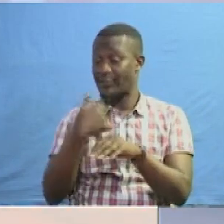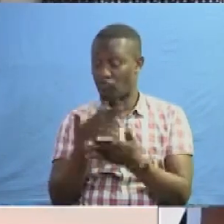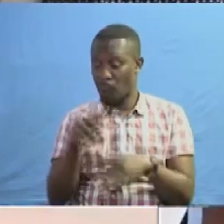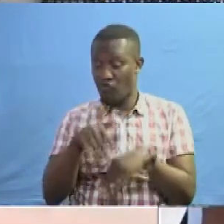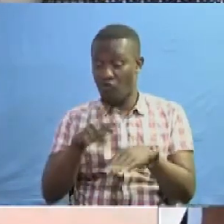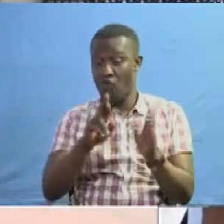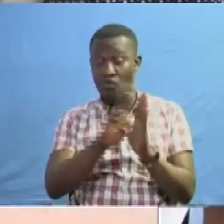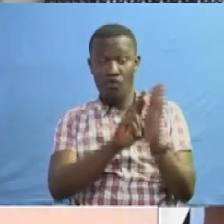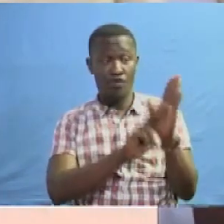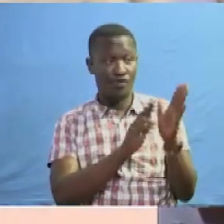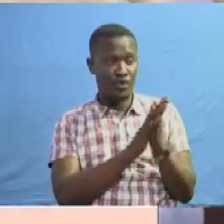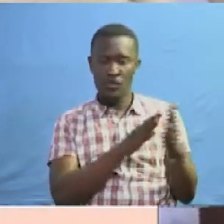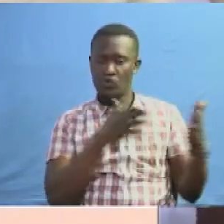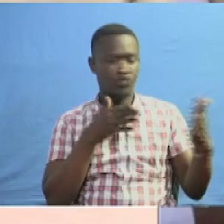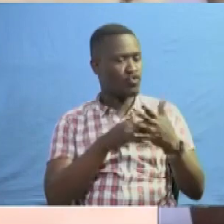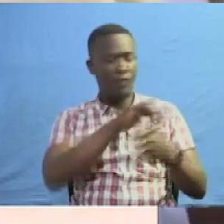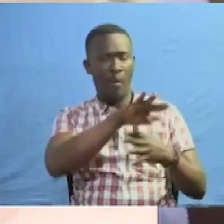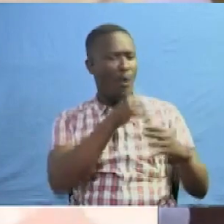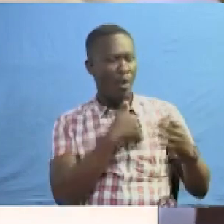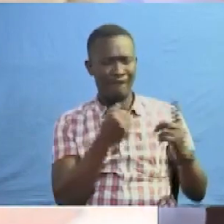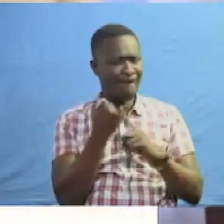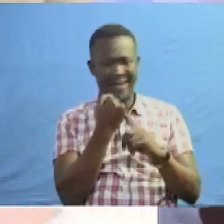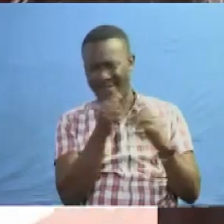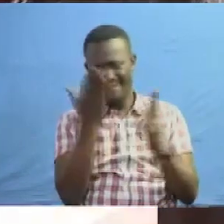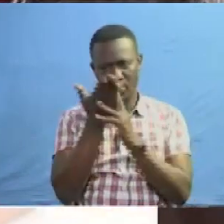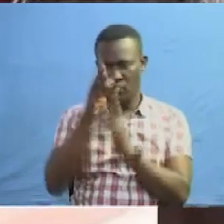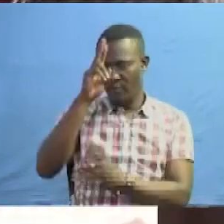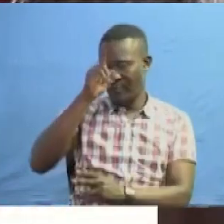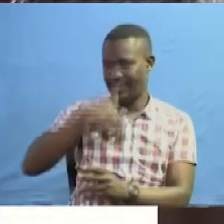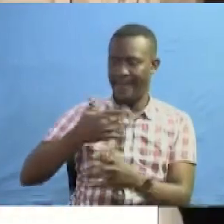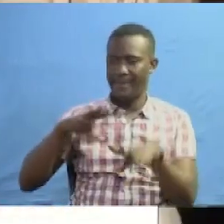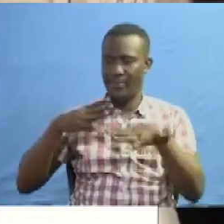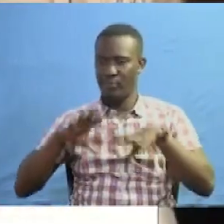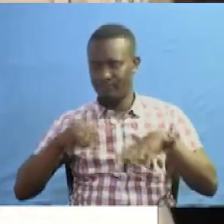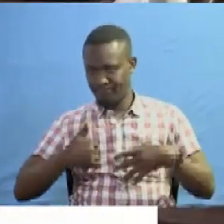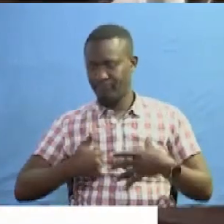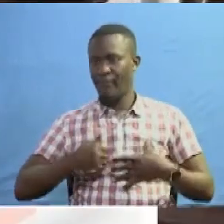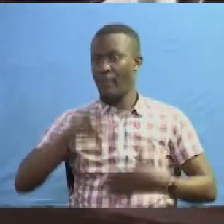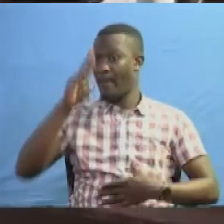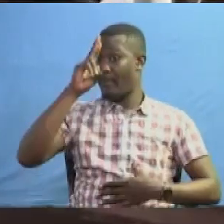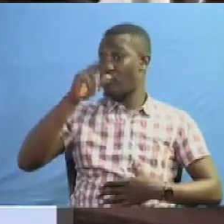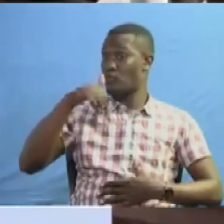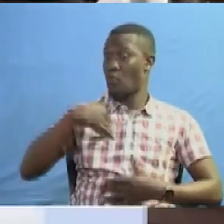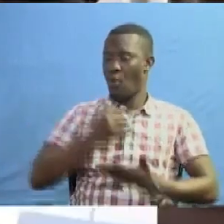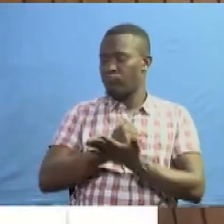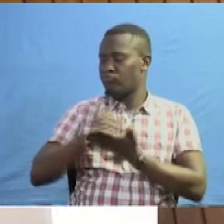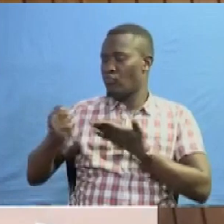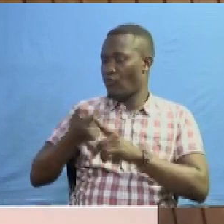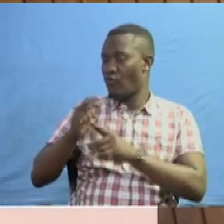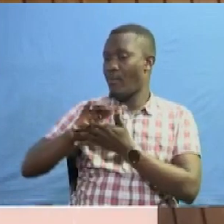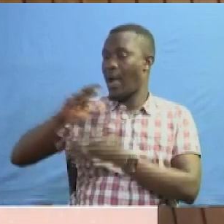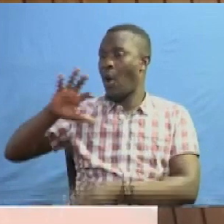sheria ili kuzuia makabiliano na polisi. Huu ulikuwa wito kutoka kwa maafisa polisi waliostaafu kutoka kaunti ya